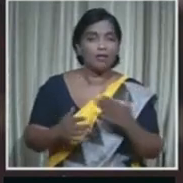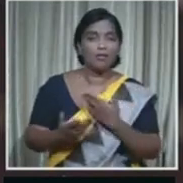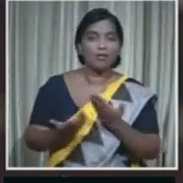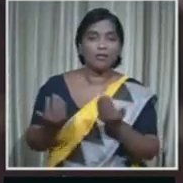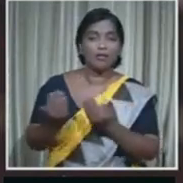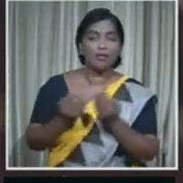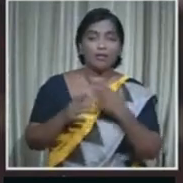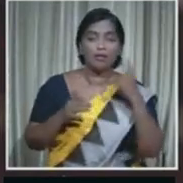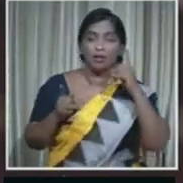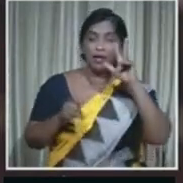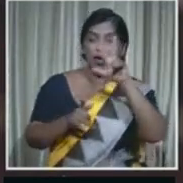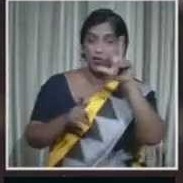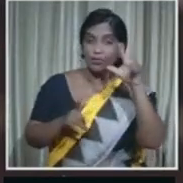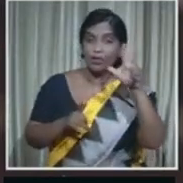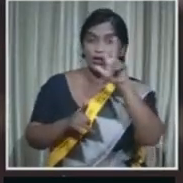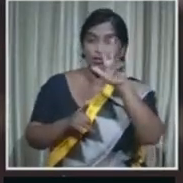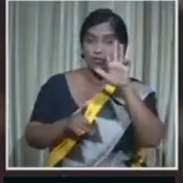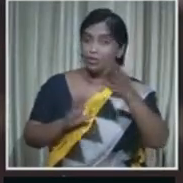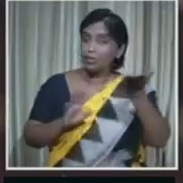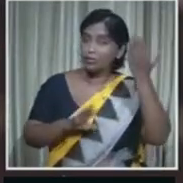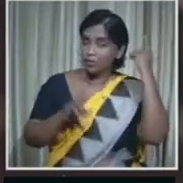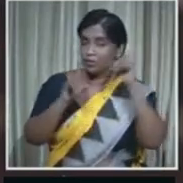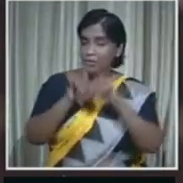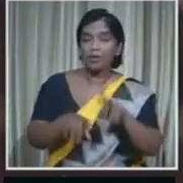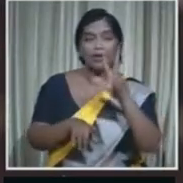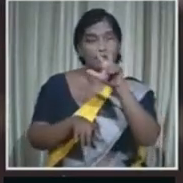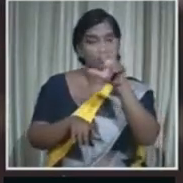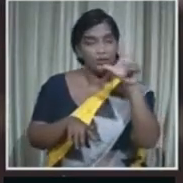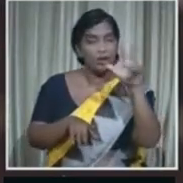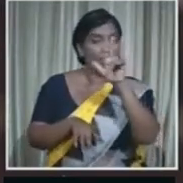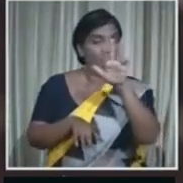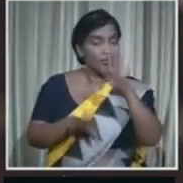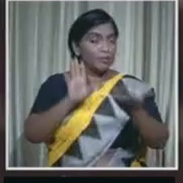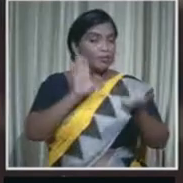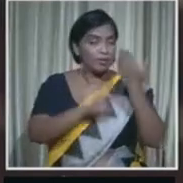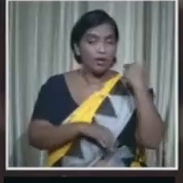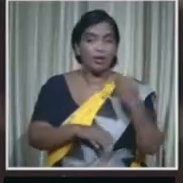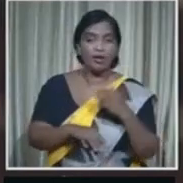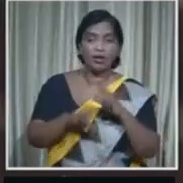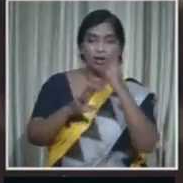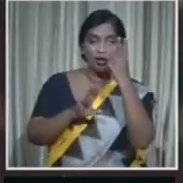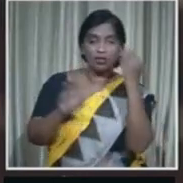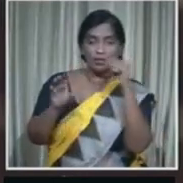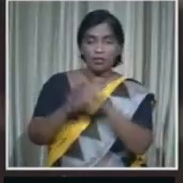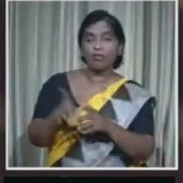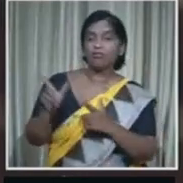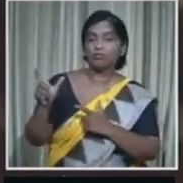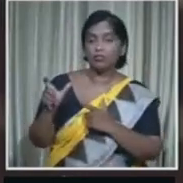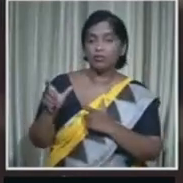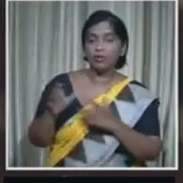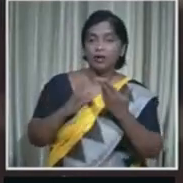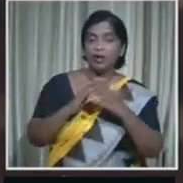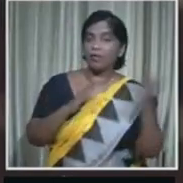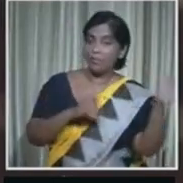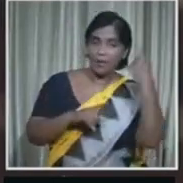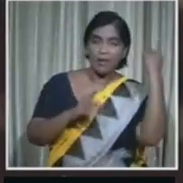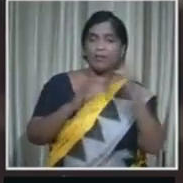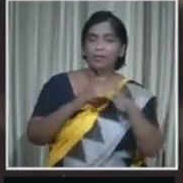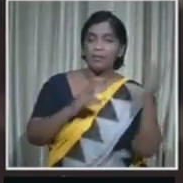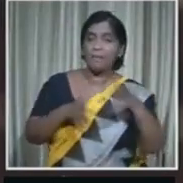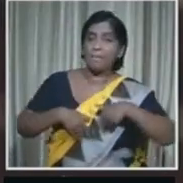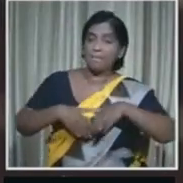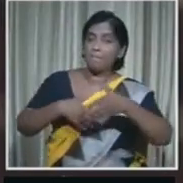ඔහම තමයි 88 89 කෙරුවේ කතනාගේතුමනි. 88 89 කෙරුවේ තුන් දෙනෙක් විතර ඇවිල්ලා තුවක් අරගෙන ගෙන ගමේ ඔක්කොම ඉස්සර බහලා පාරේ ඇවිදින්න